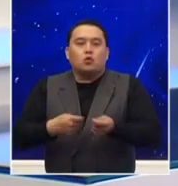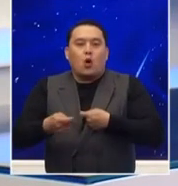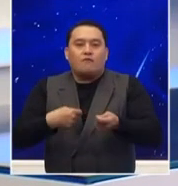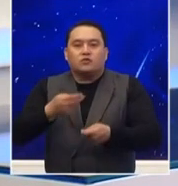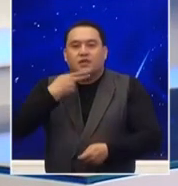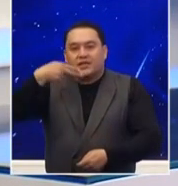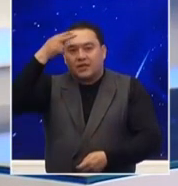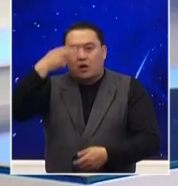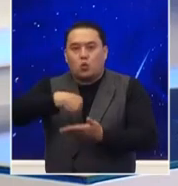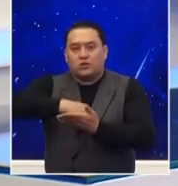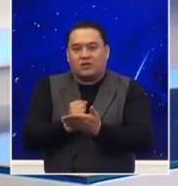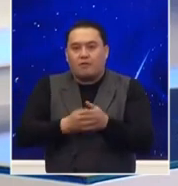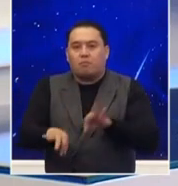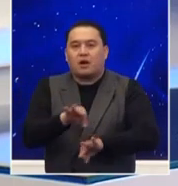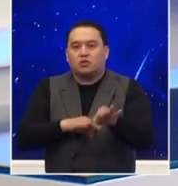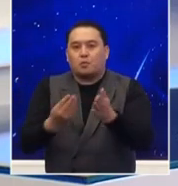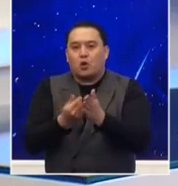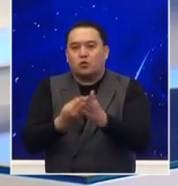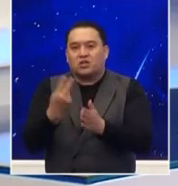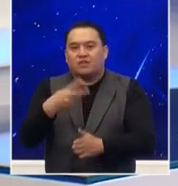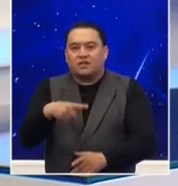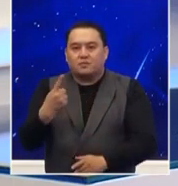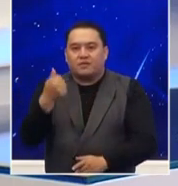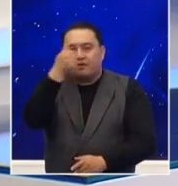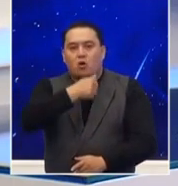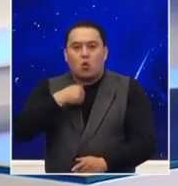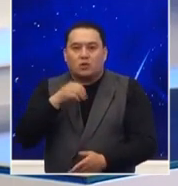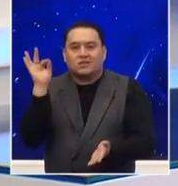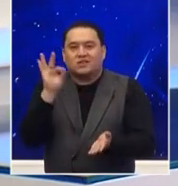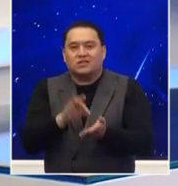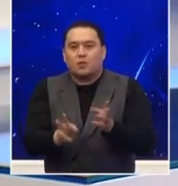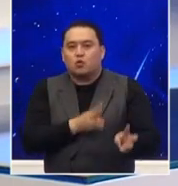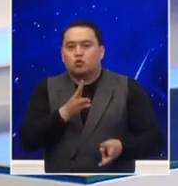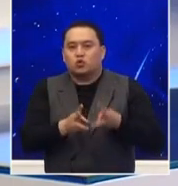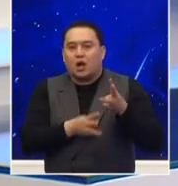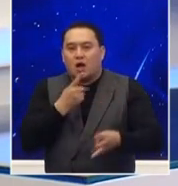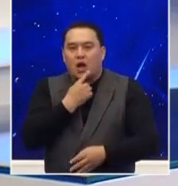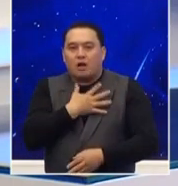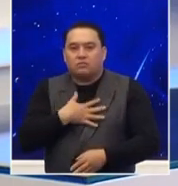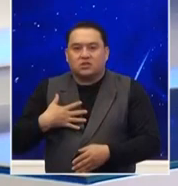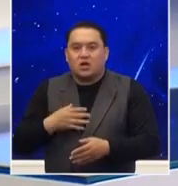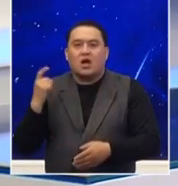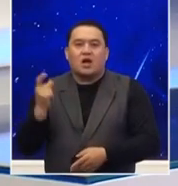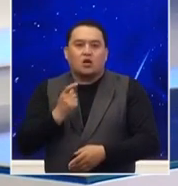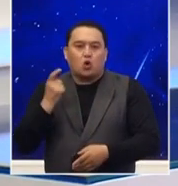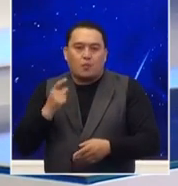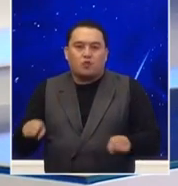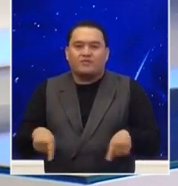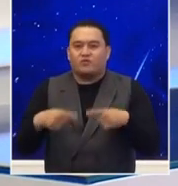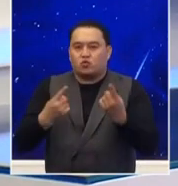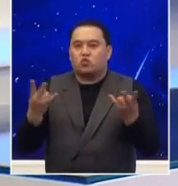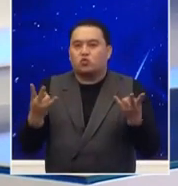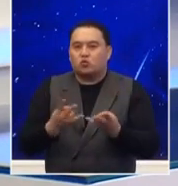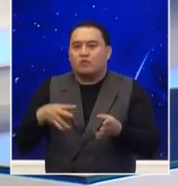Правительство Италии утвердило проект бюджета на 2021 год. Его цель – стимулировать пострадавшую от пандемии экономику.